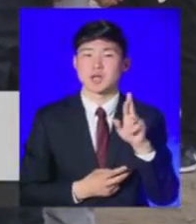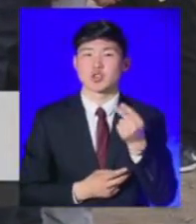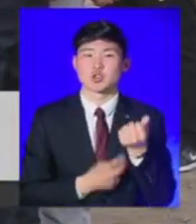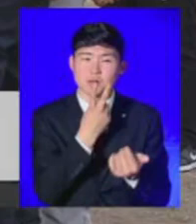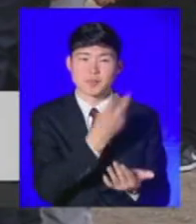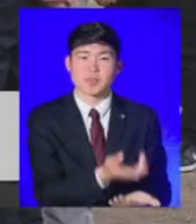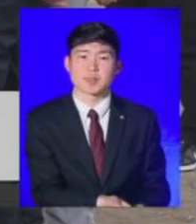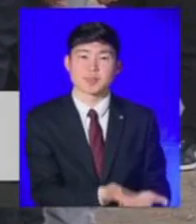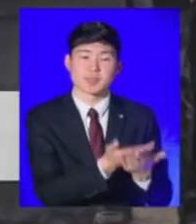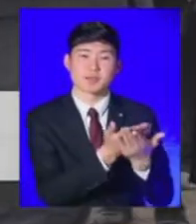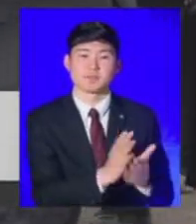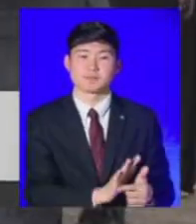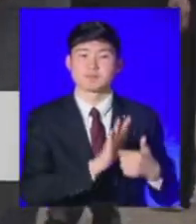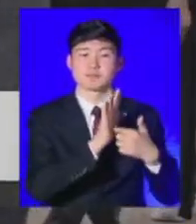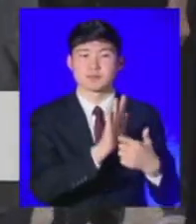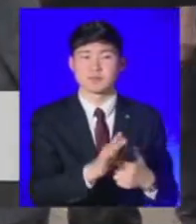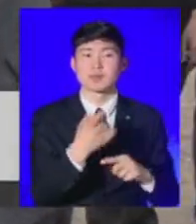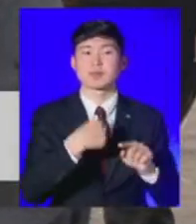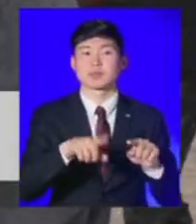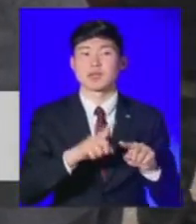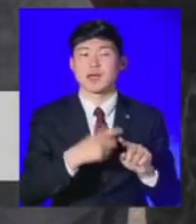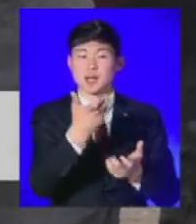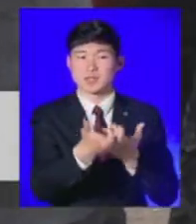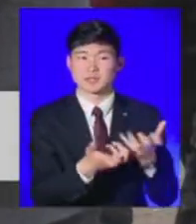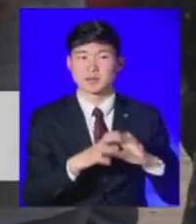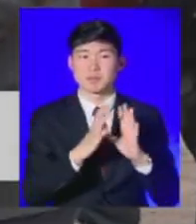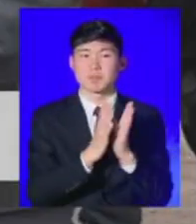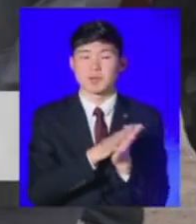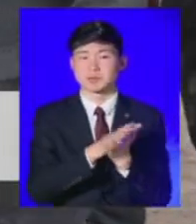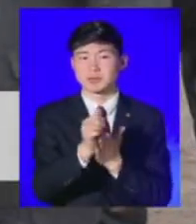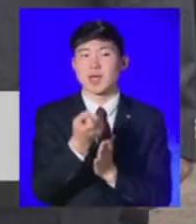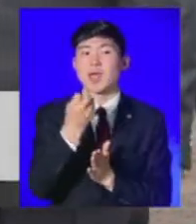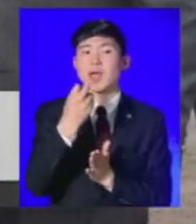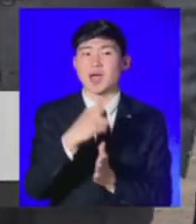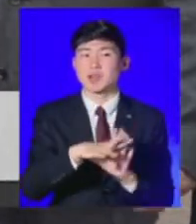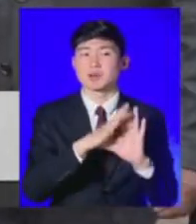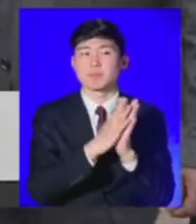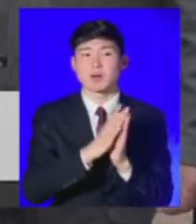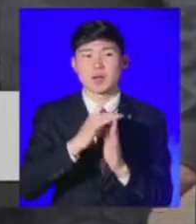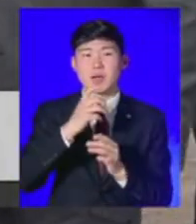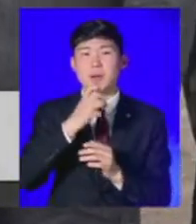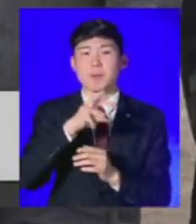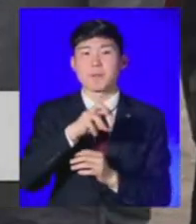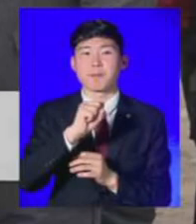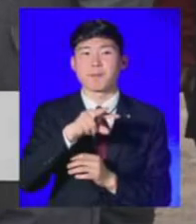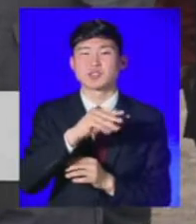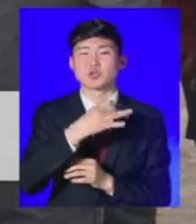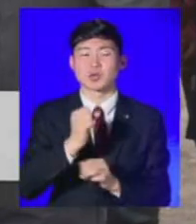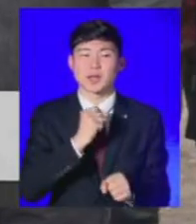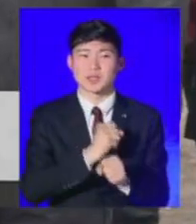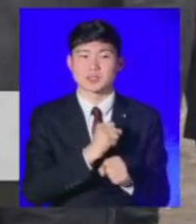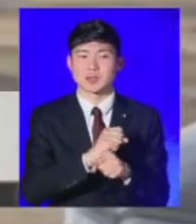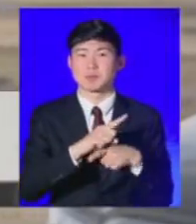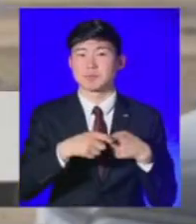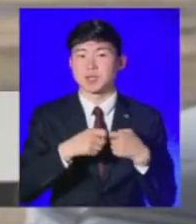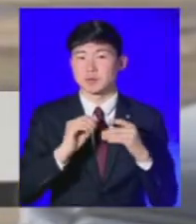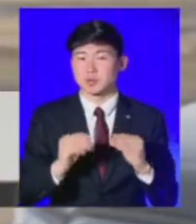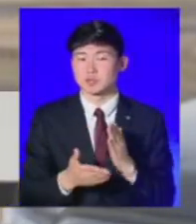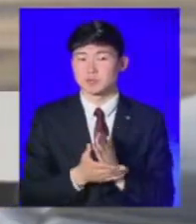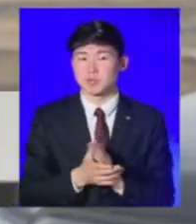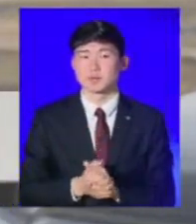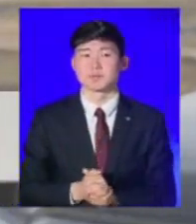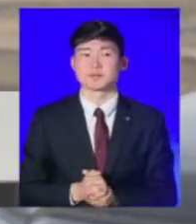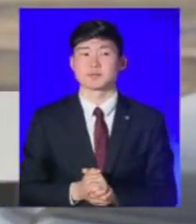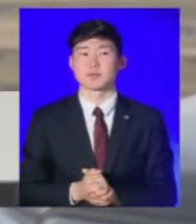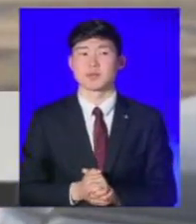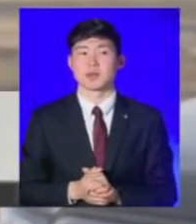дэмжлэг үзүүлж За төмөрт мал сүргээ их хэмжээгээр алдсан айлуудыг малчуулах ажлыг хэрэгжүүлсэрүүлжээ. Гэрээ хагаатай байж